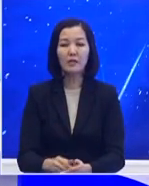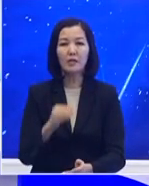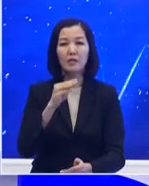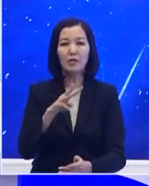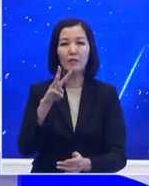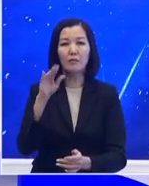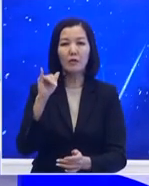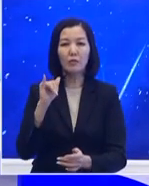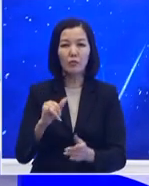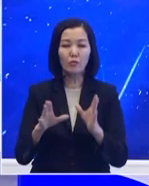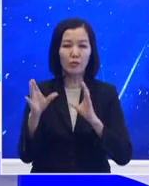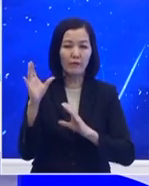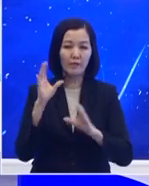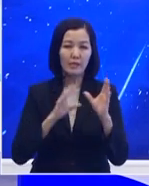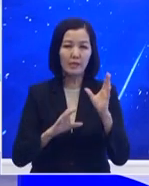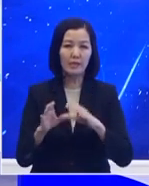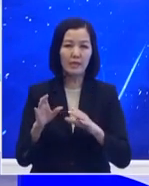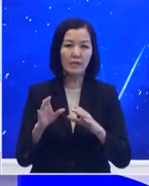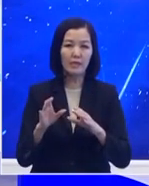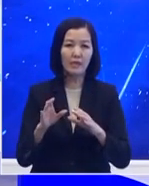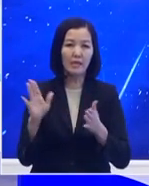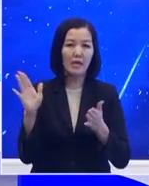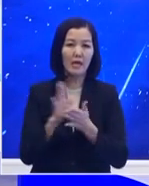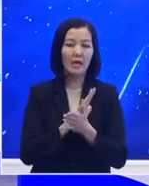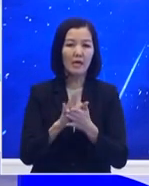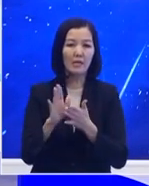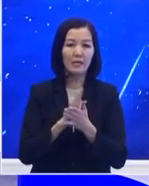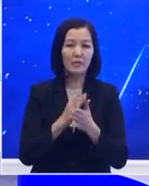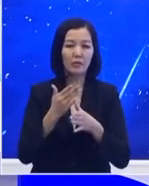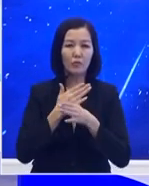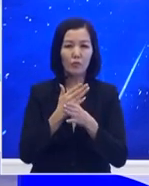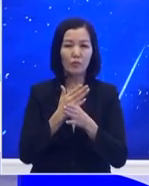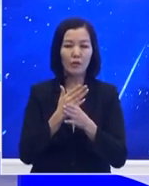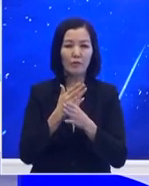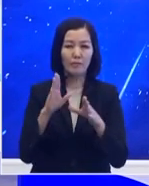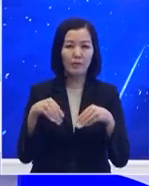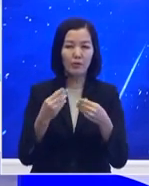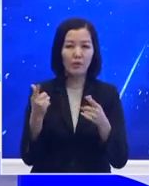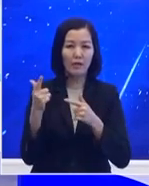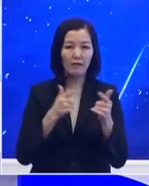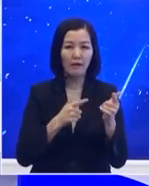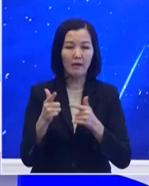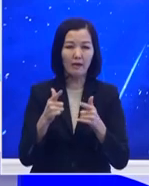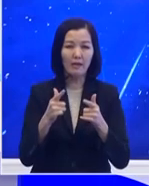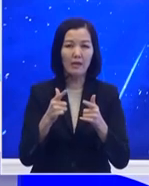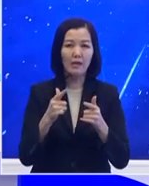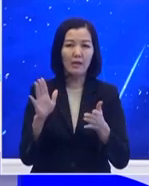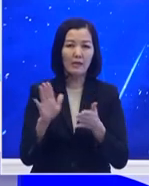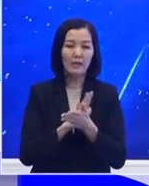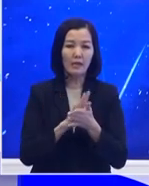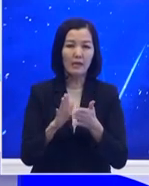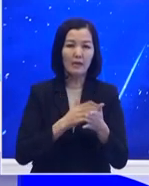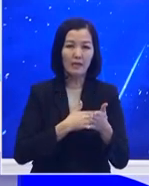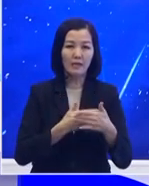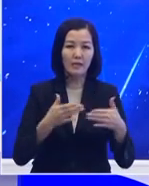Ілияс Жансүгіров атындағы Жетісу мемлекеттік университетінің білімгерлері ақысыз көмек көрсетуге дайын. Білім шаңырағы еріктілер жылын салтанатты түрде